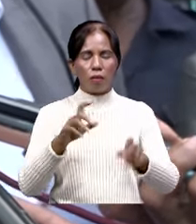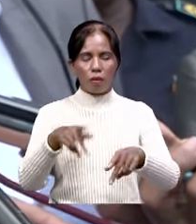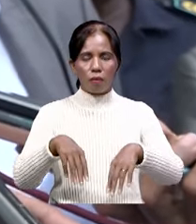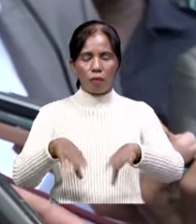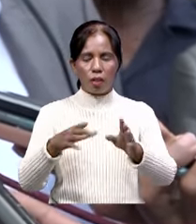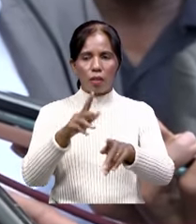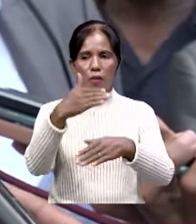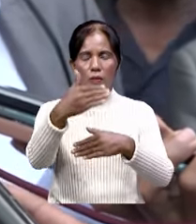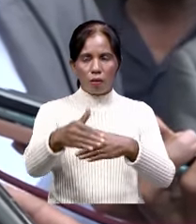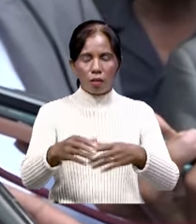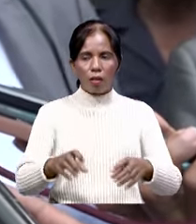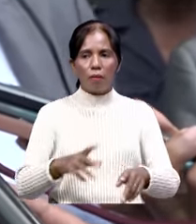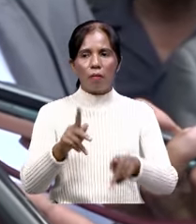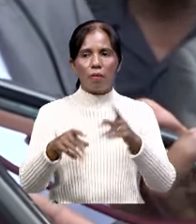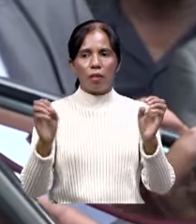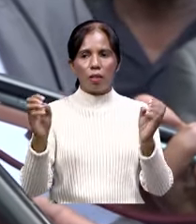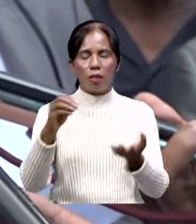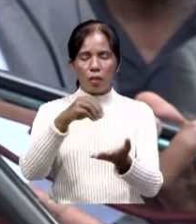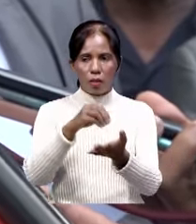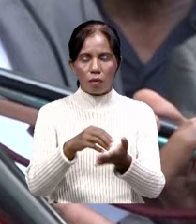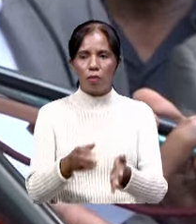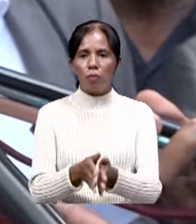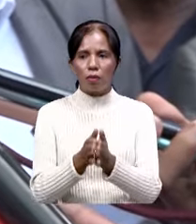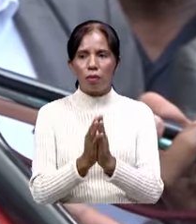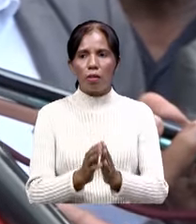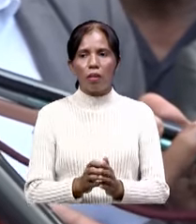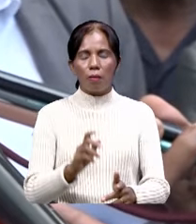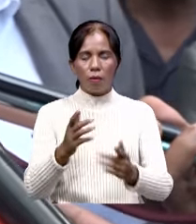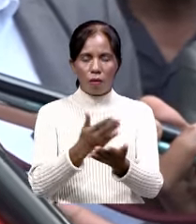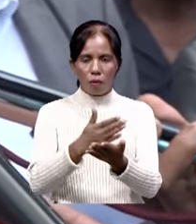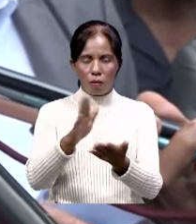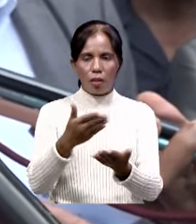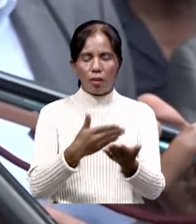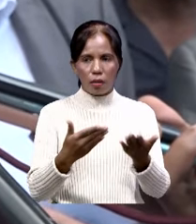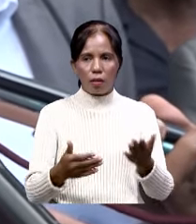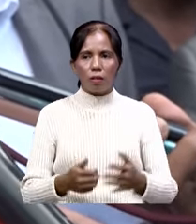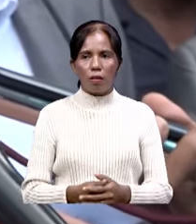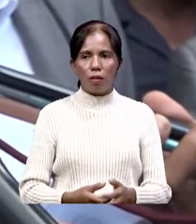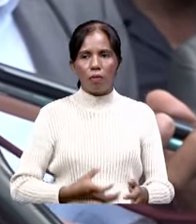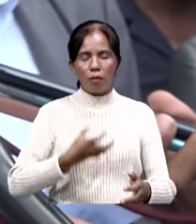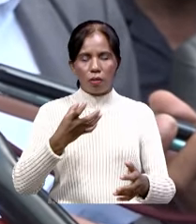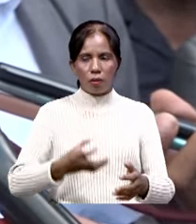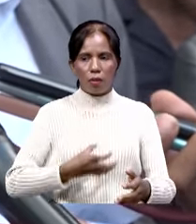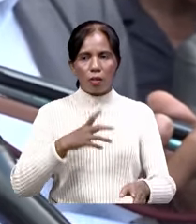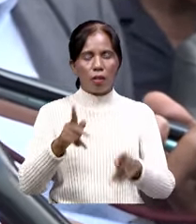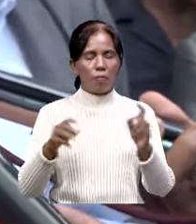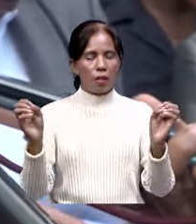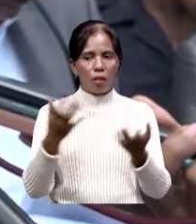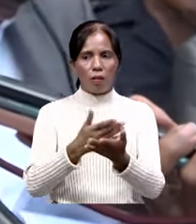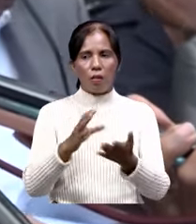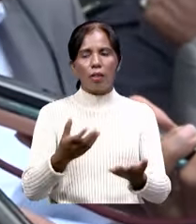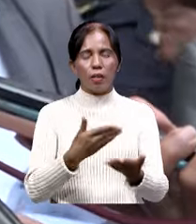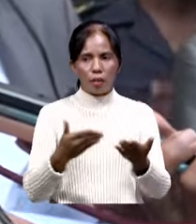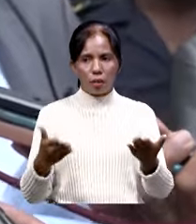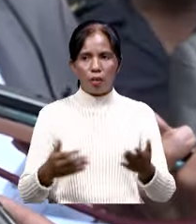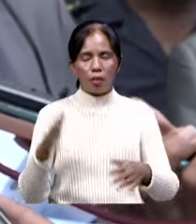Kan sama o bel halo halo tawarang ni. Ba embel hol ni sesang. Em hol sa hirus de to embu itu tem hol ni sesang. Negale.